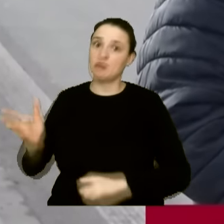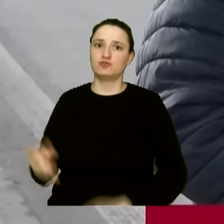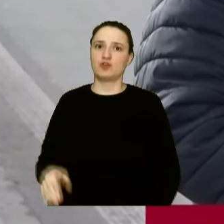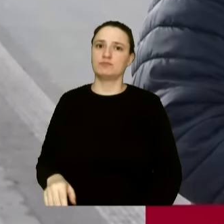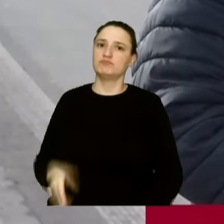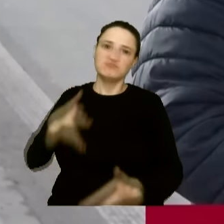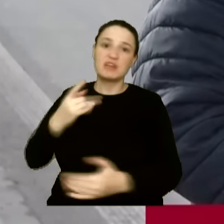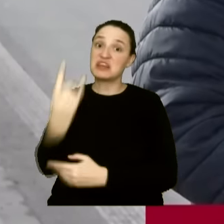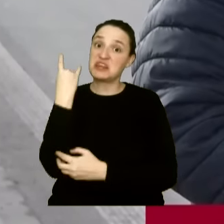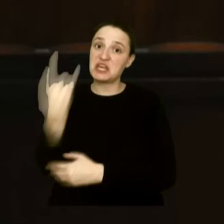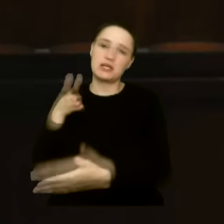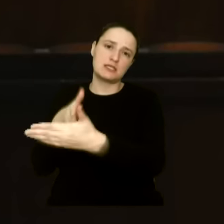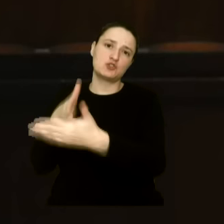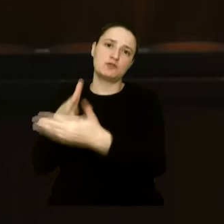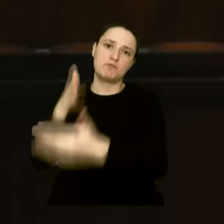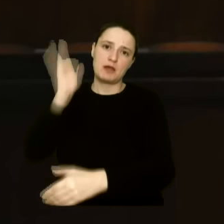tiry.